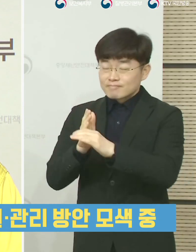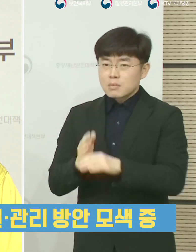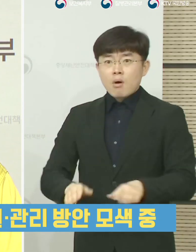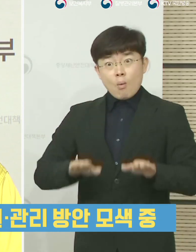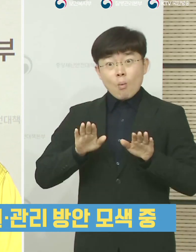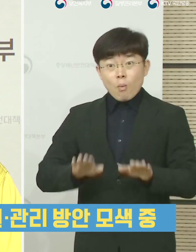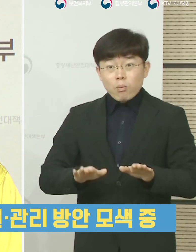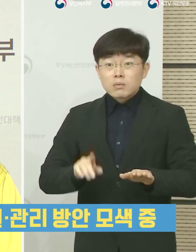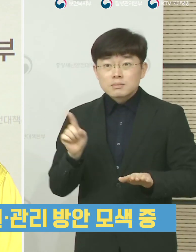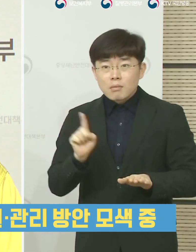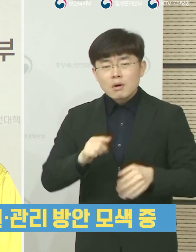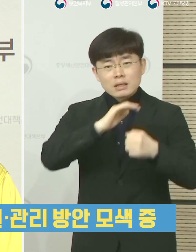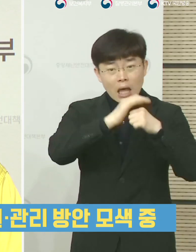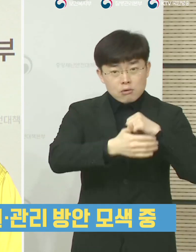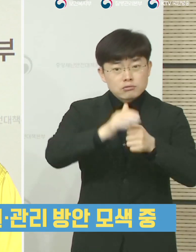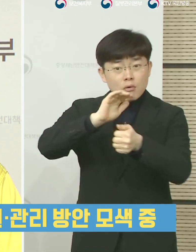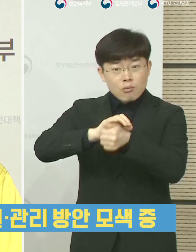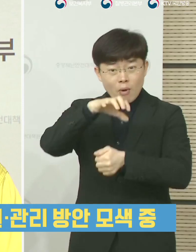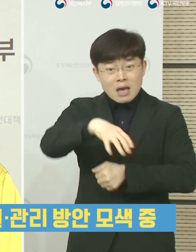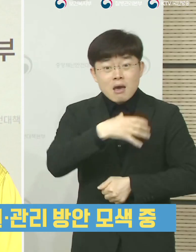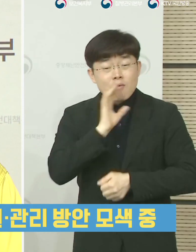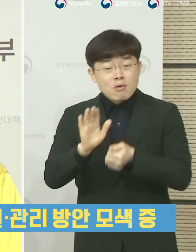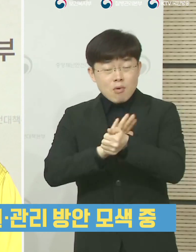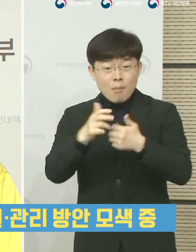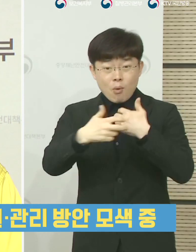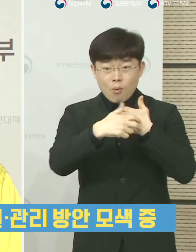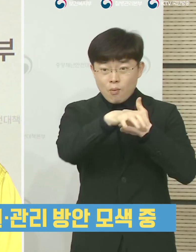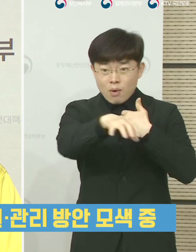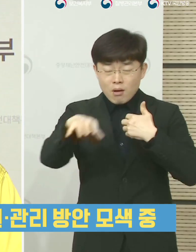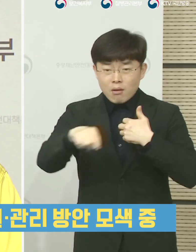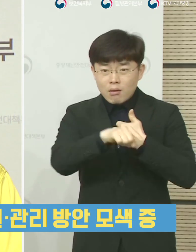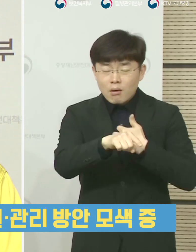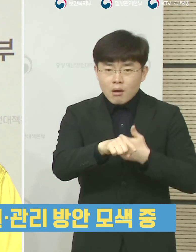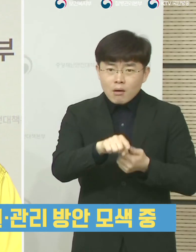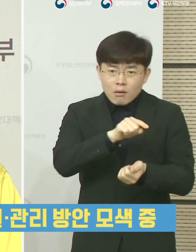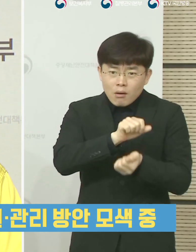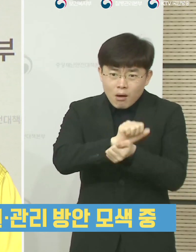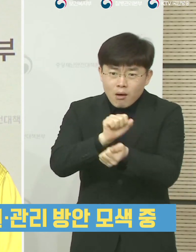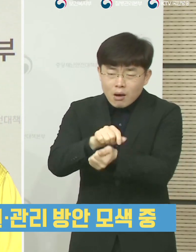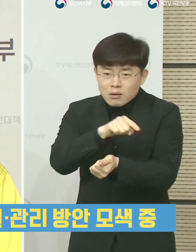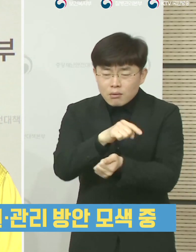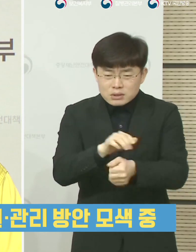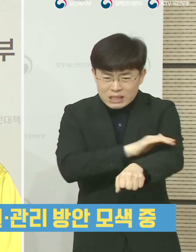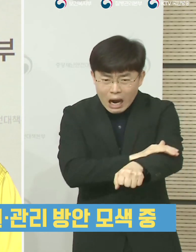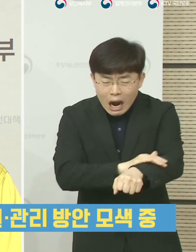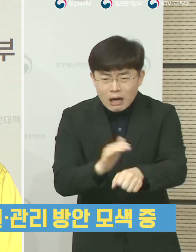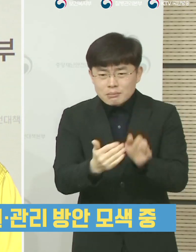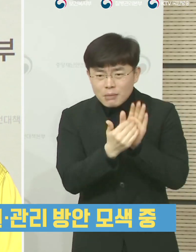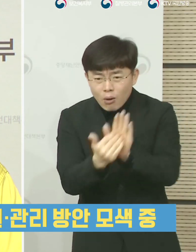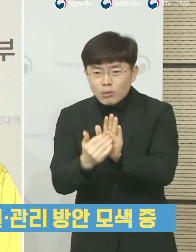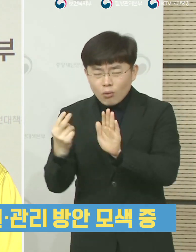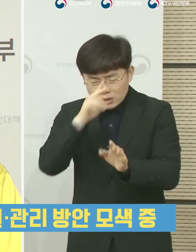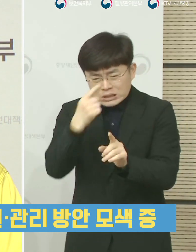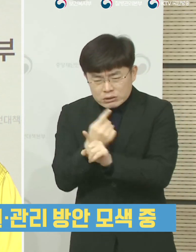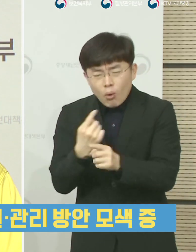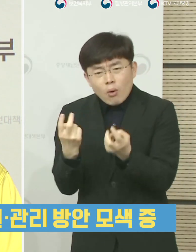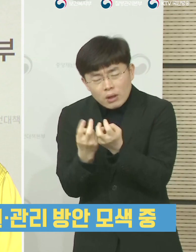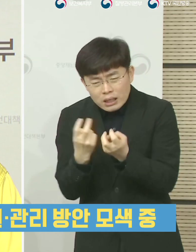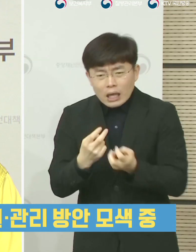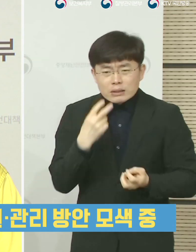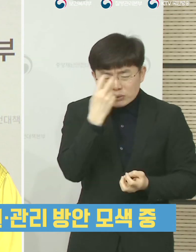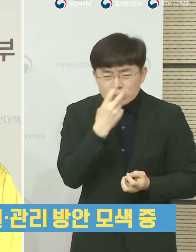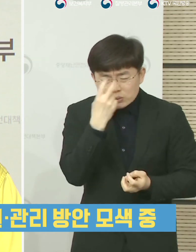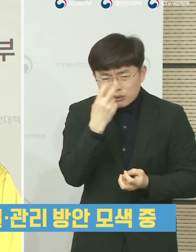경우만 하더라도 대구 경북 지역의 요양병원에 대해서 감염을 어떻게 하면 좀 더 관리를 잘할 수 있는지 전문가들이